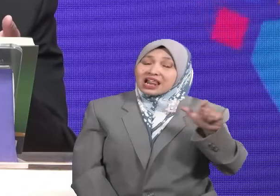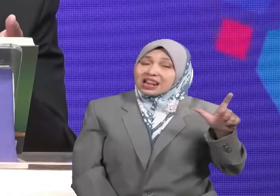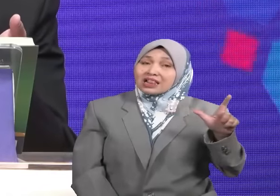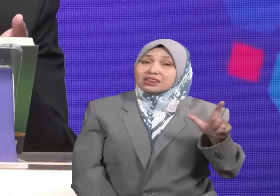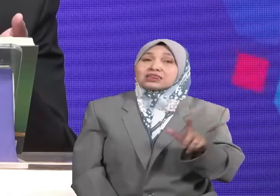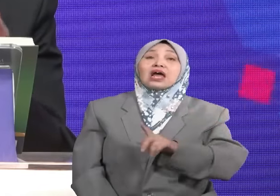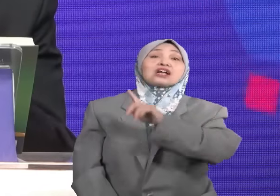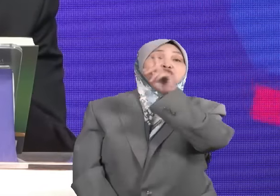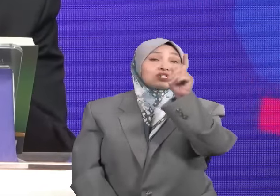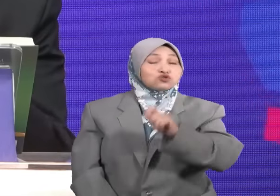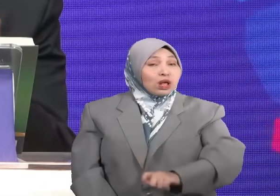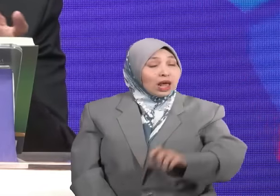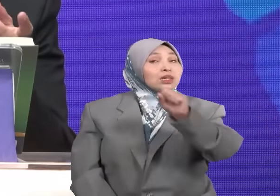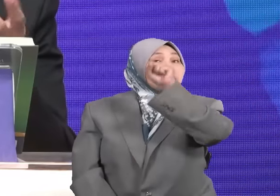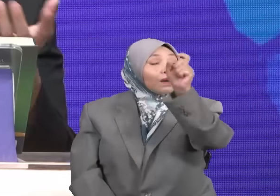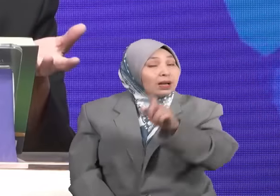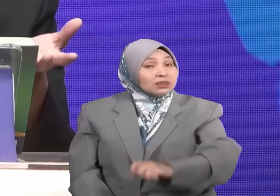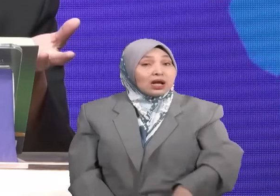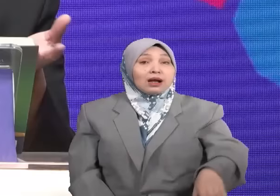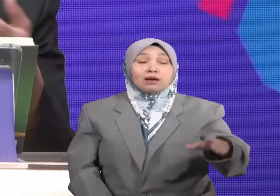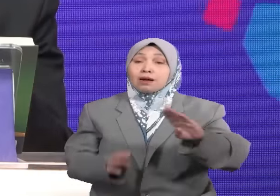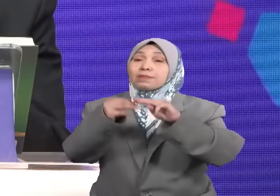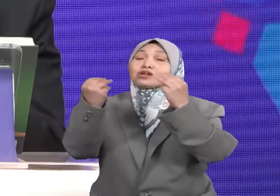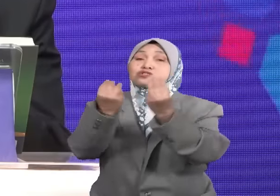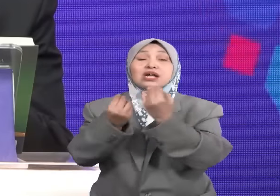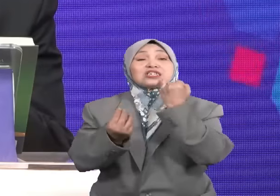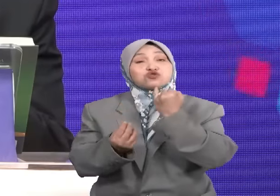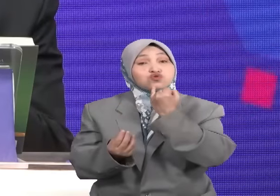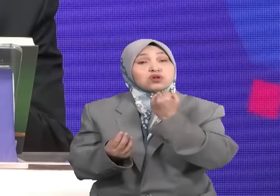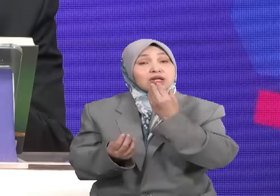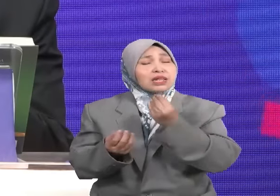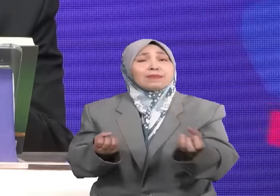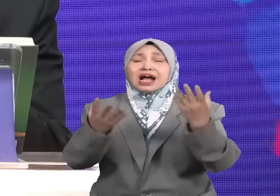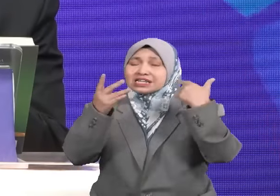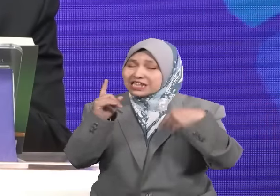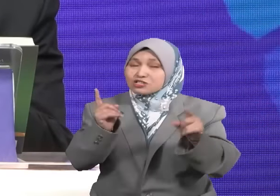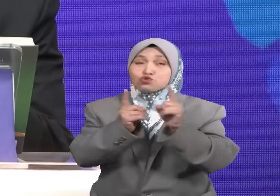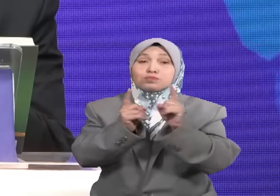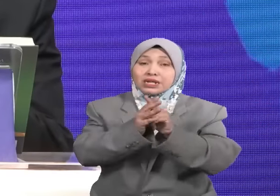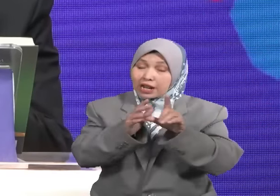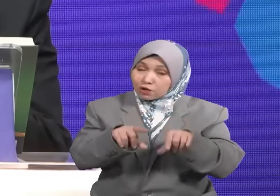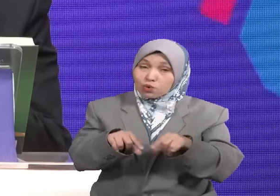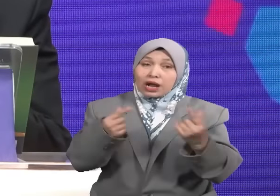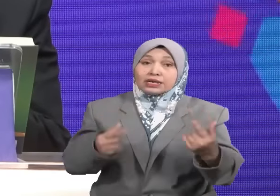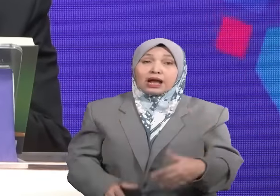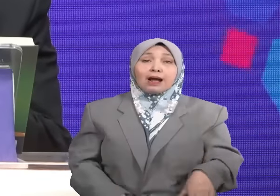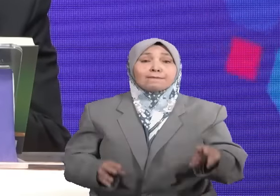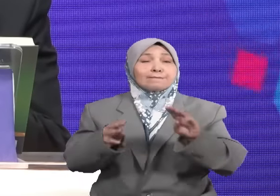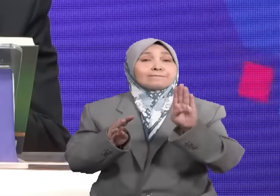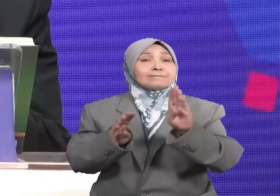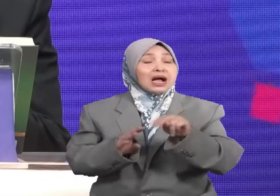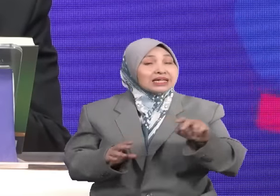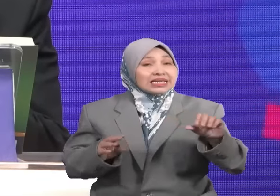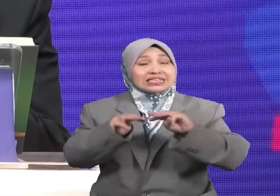dengan soalan Bani Israel. Kemudian Bani Israel. Bani Israel dah banyak jumpa perkataan itu dalam Quran kan? Cuba sebut Bani Israel.